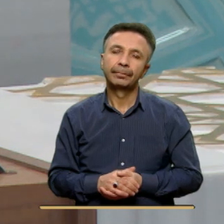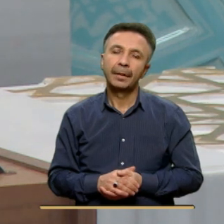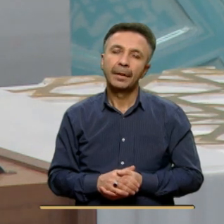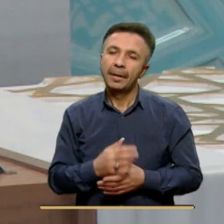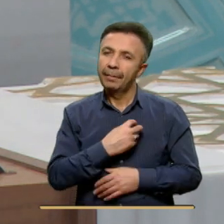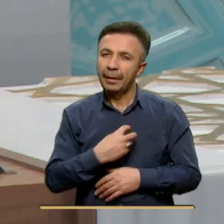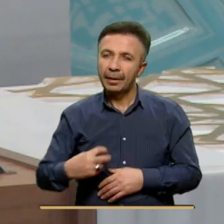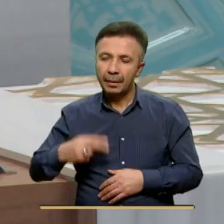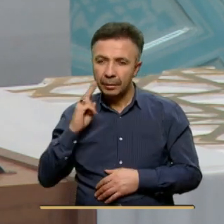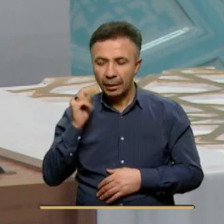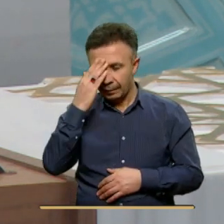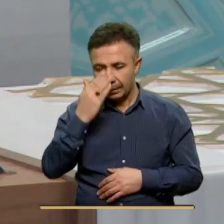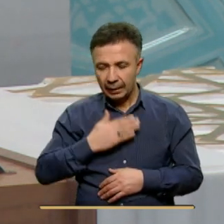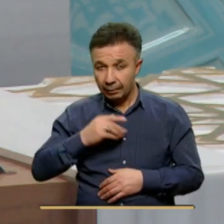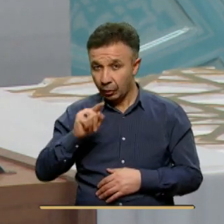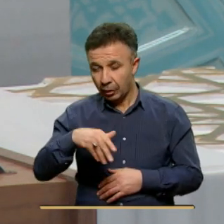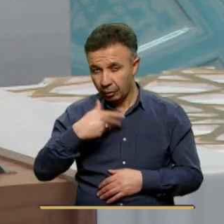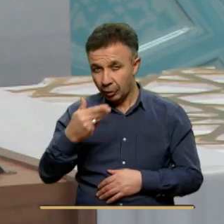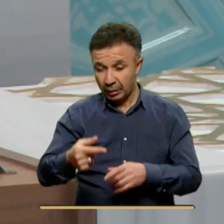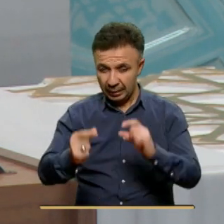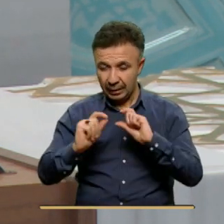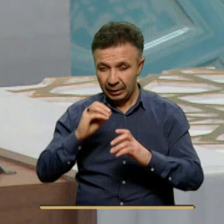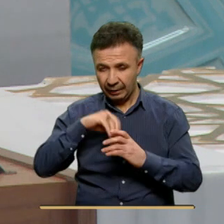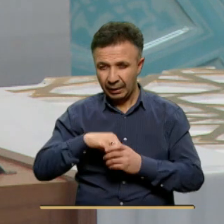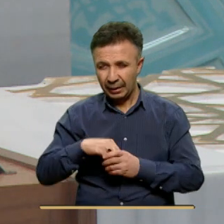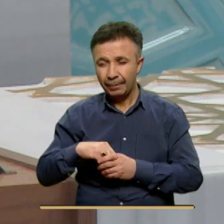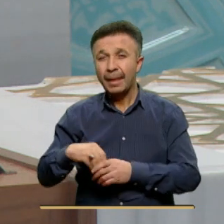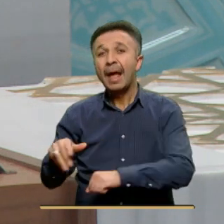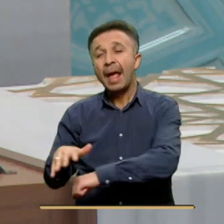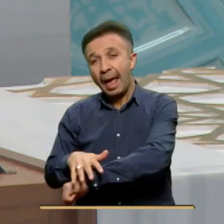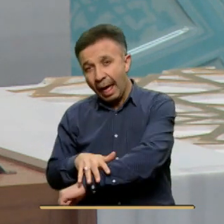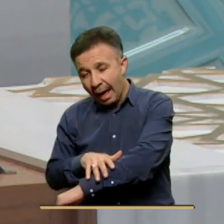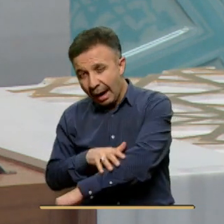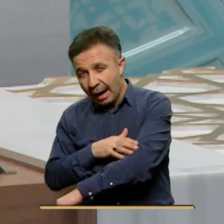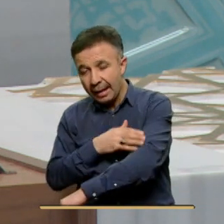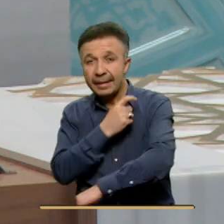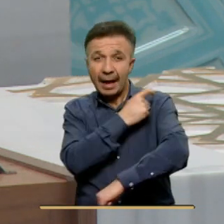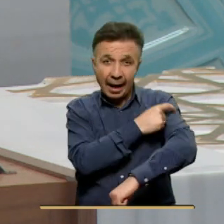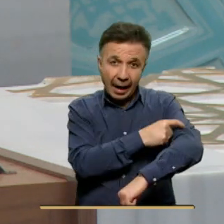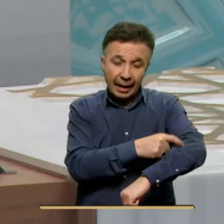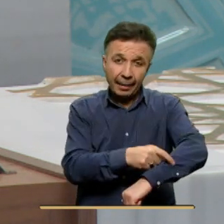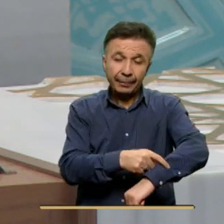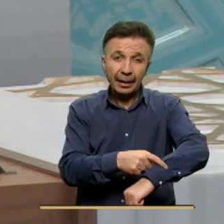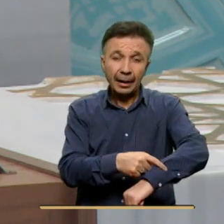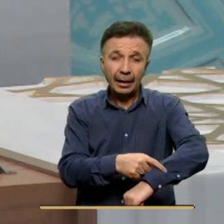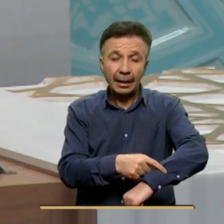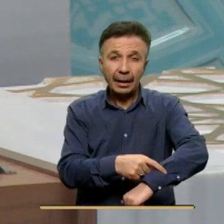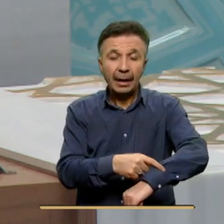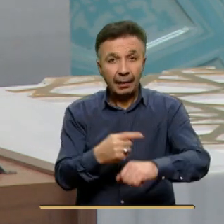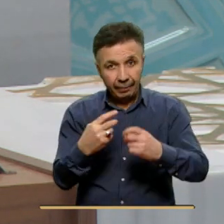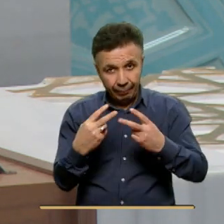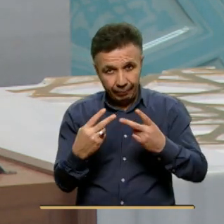ki Peygamber Efendimiz, helal de haram da bellidir.